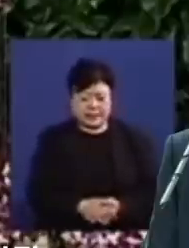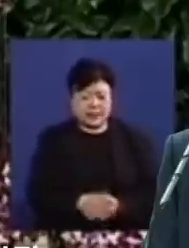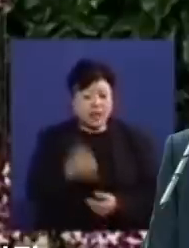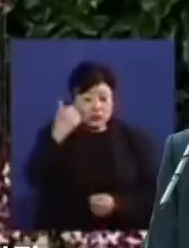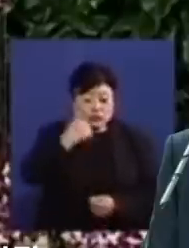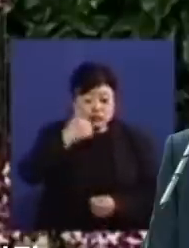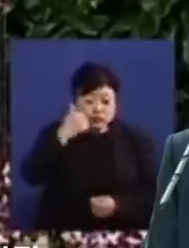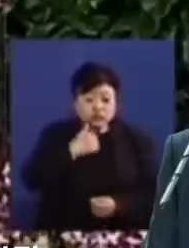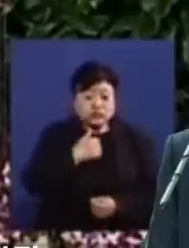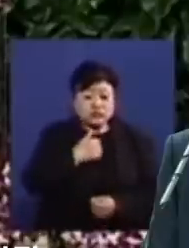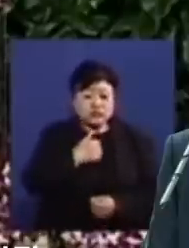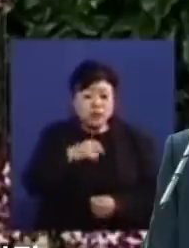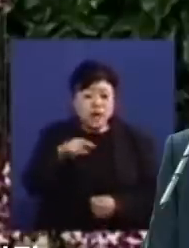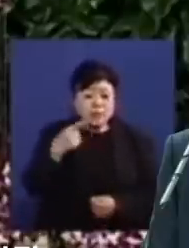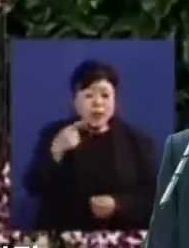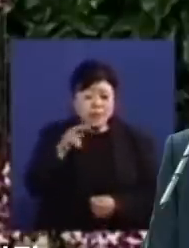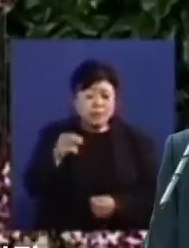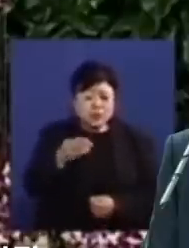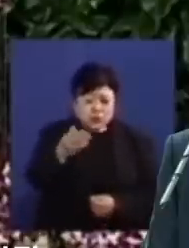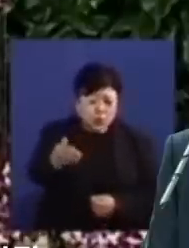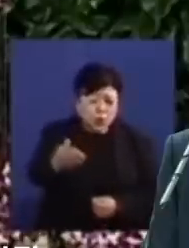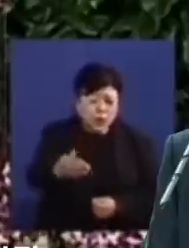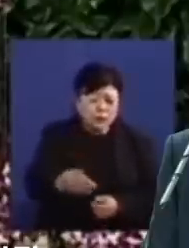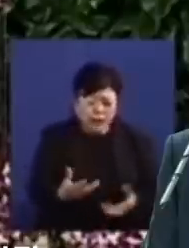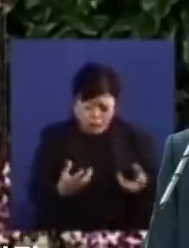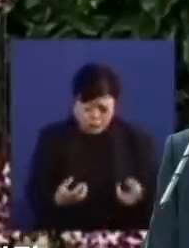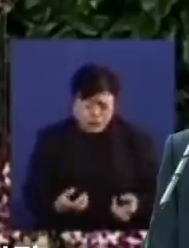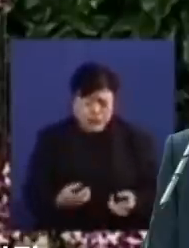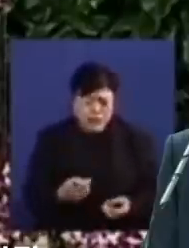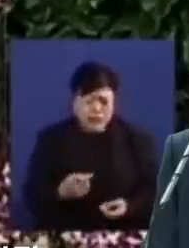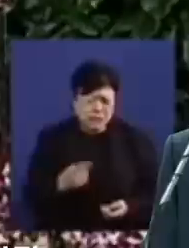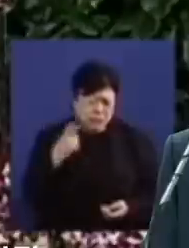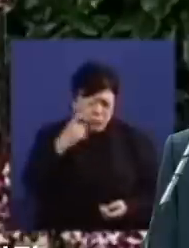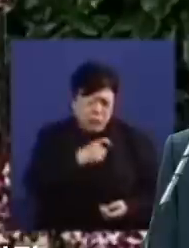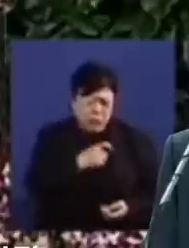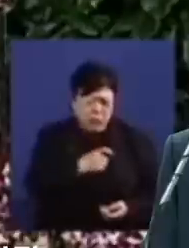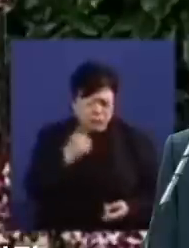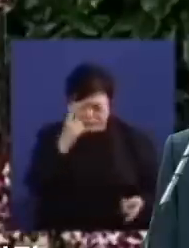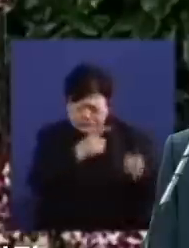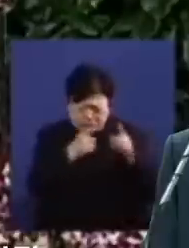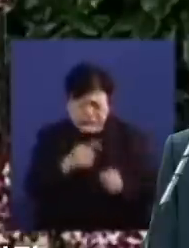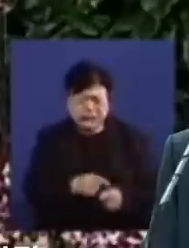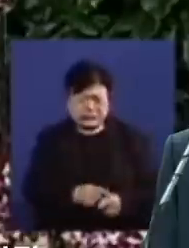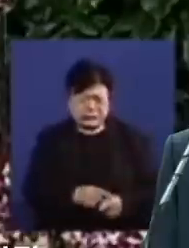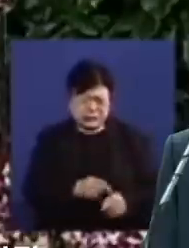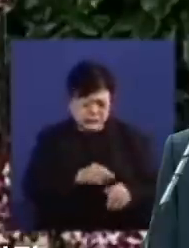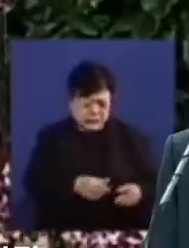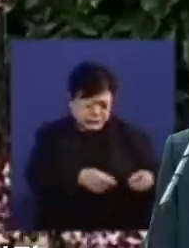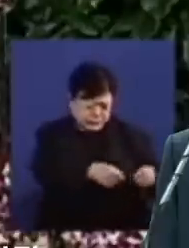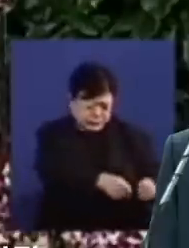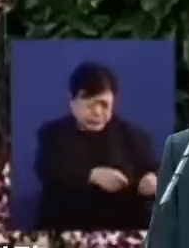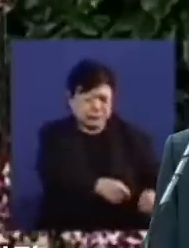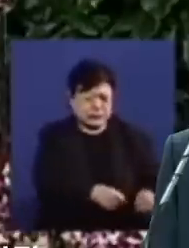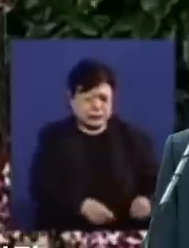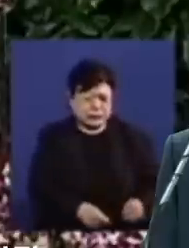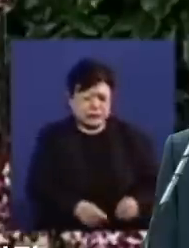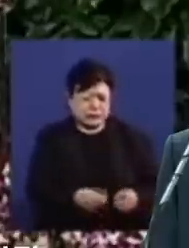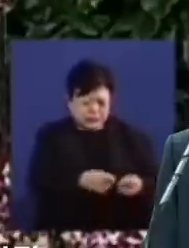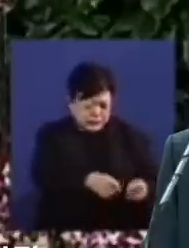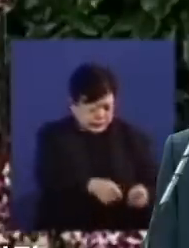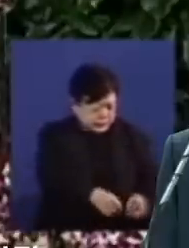누가 내게 100만 불을 준다 해도 나는 이 문둥이의 고름이 철철 흐리는 상처를 고름을